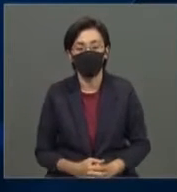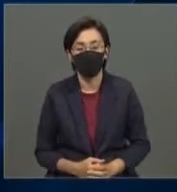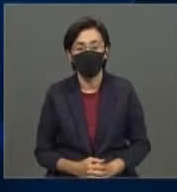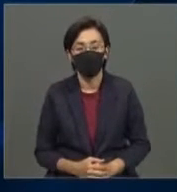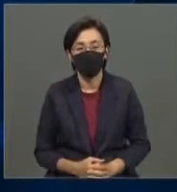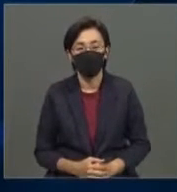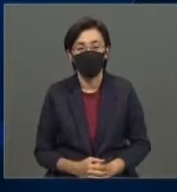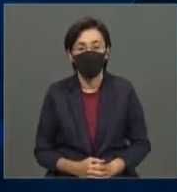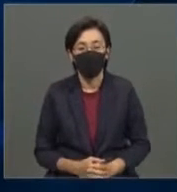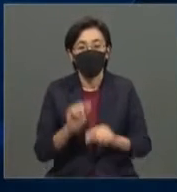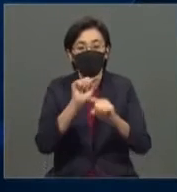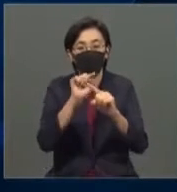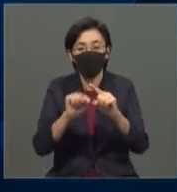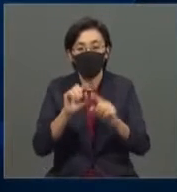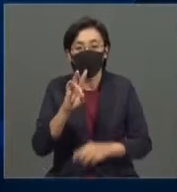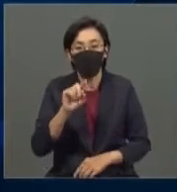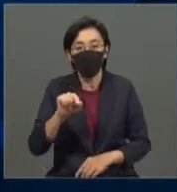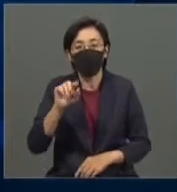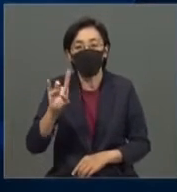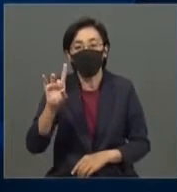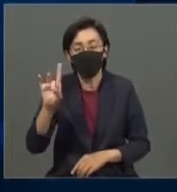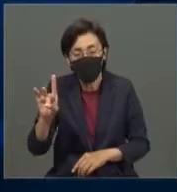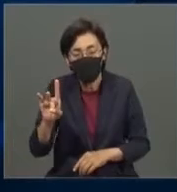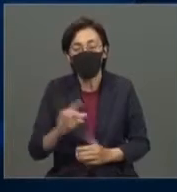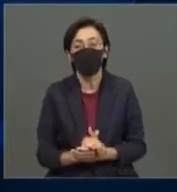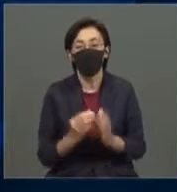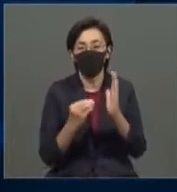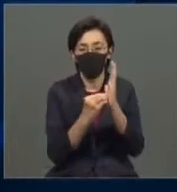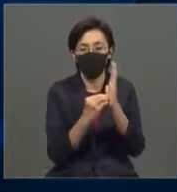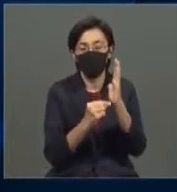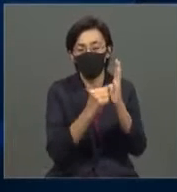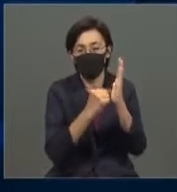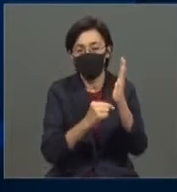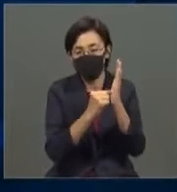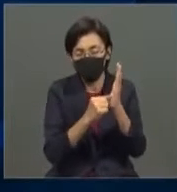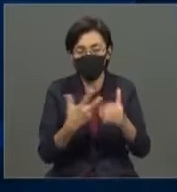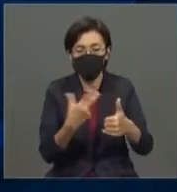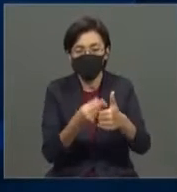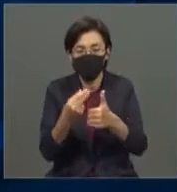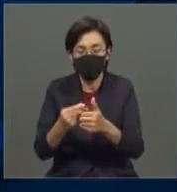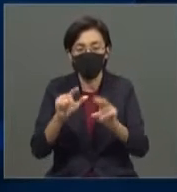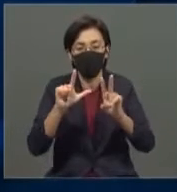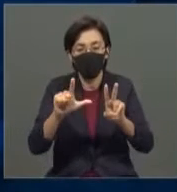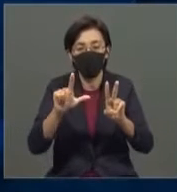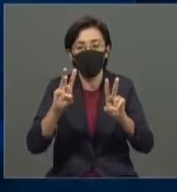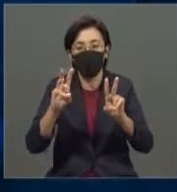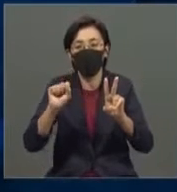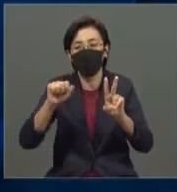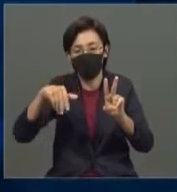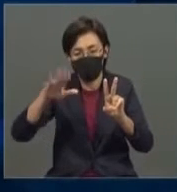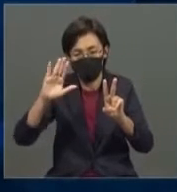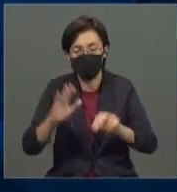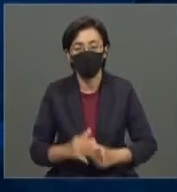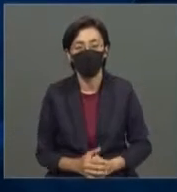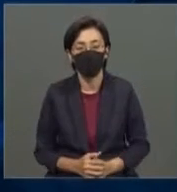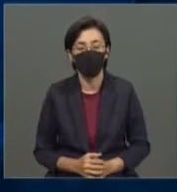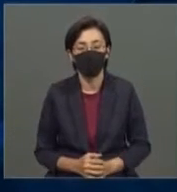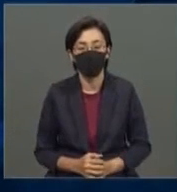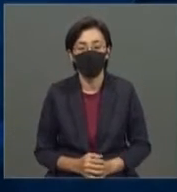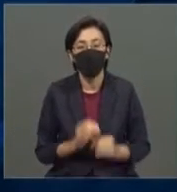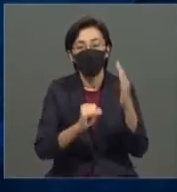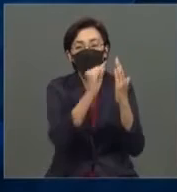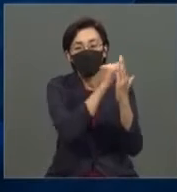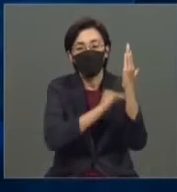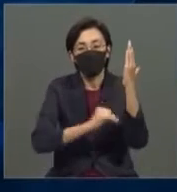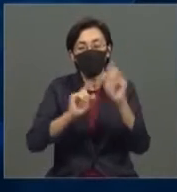ซึ่งในกรุงเทพและปริมณฑลก็จะฉีดไปประมาณสัก2,600,000กว่าแล้วนะครับส่วนจังหวั